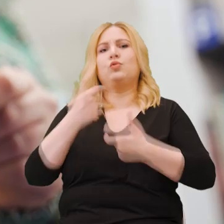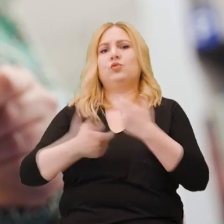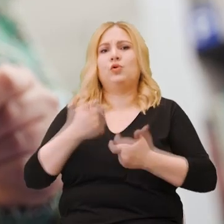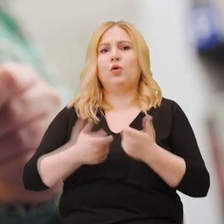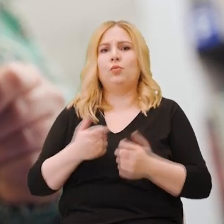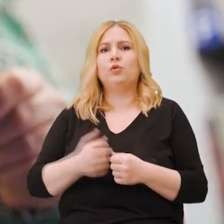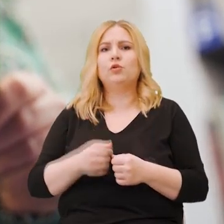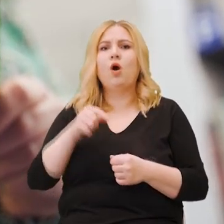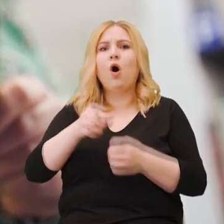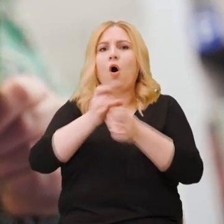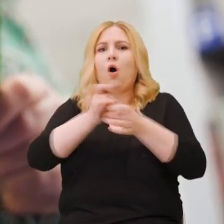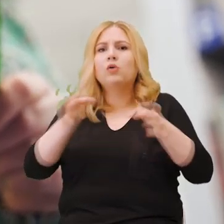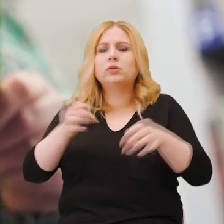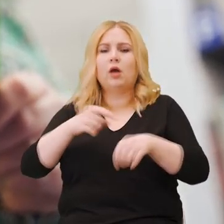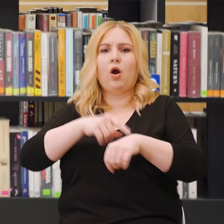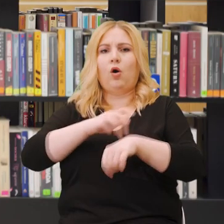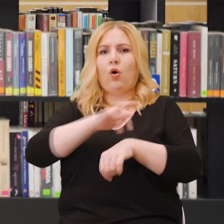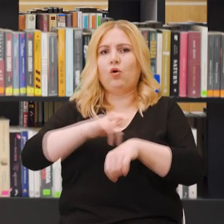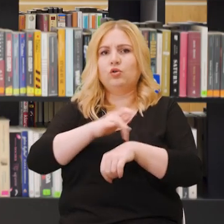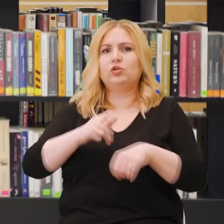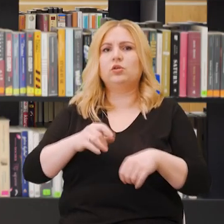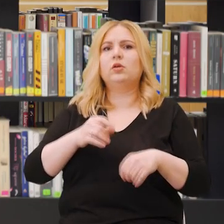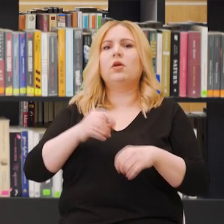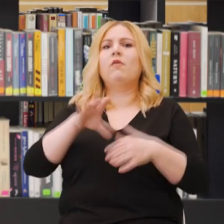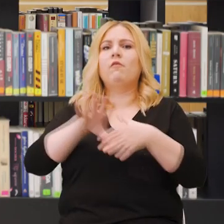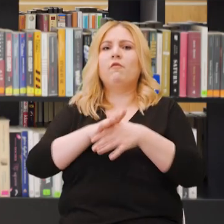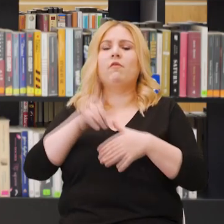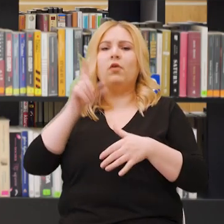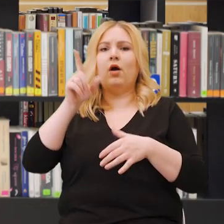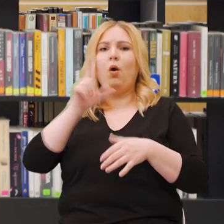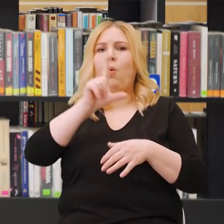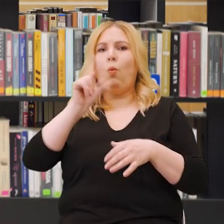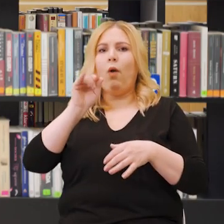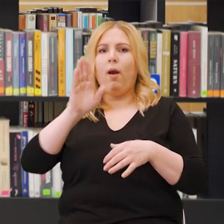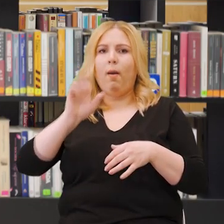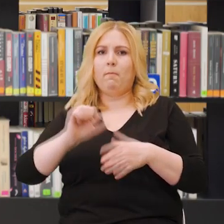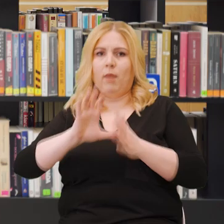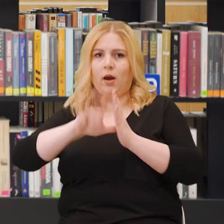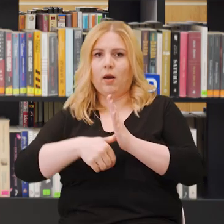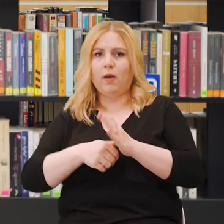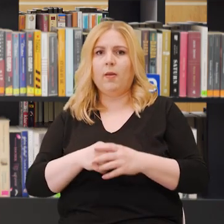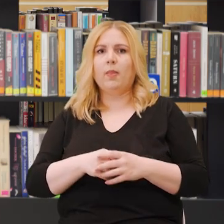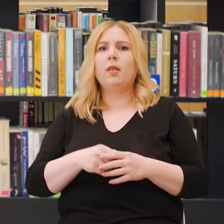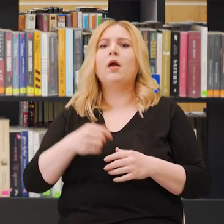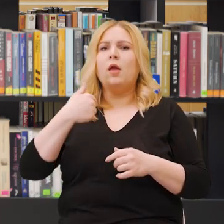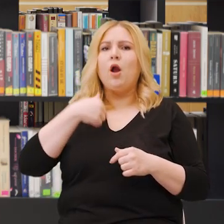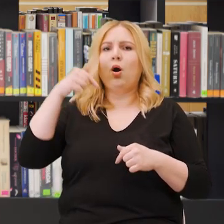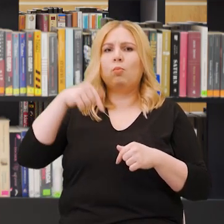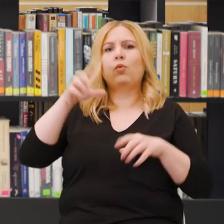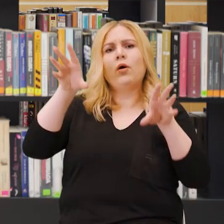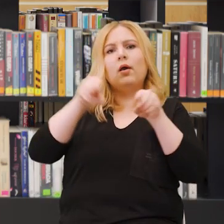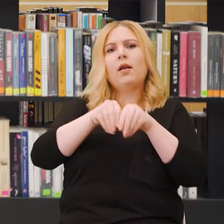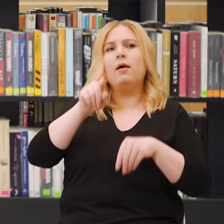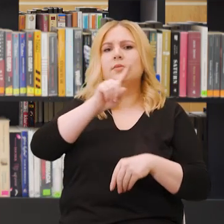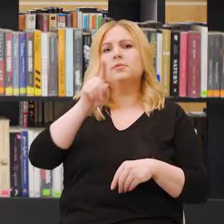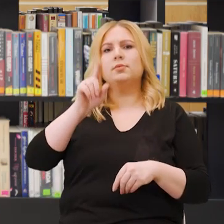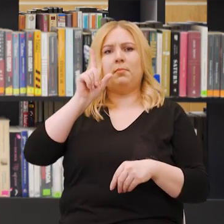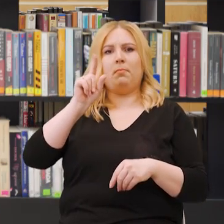to zrobić. Ostatnie godziny, ostatniego dnia w łebie powinien Pawełek spędzić z nią. To nie